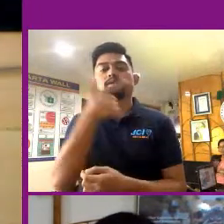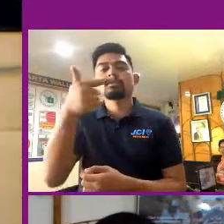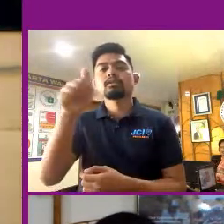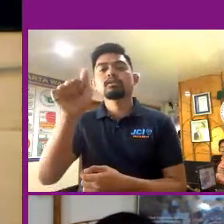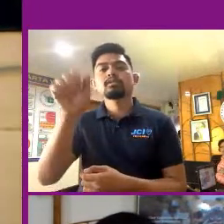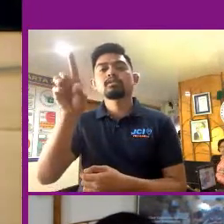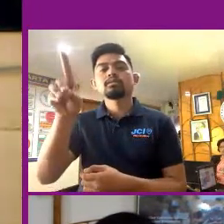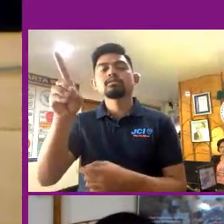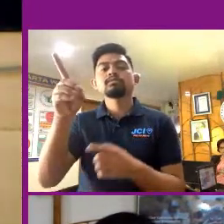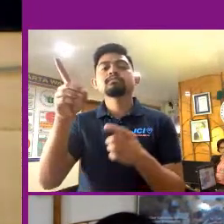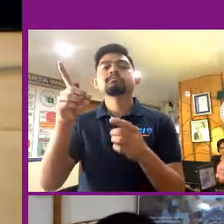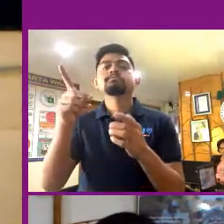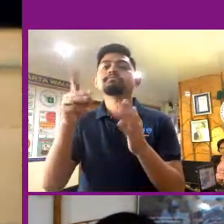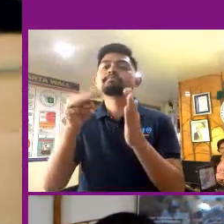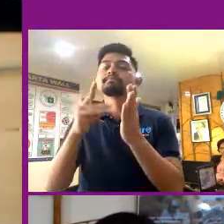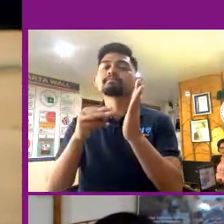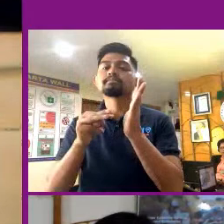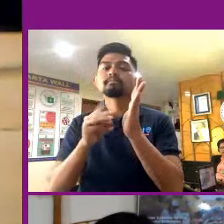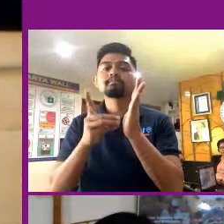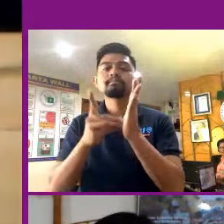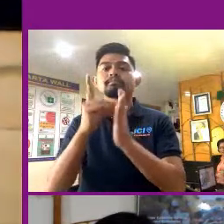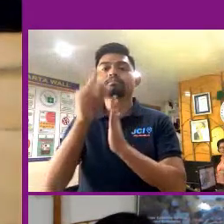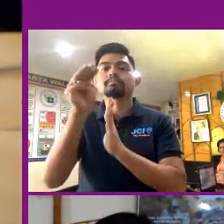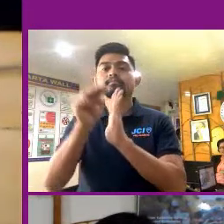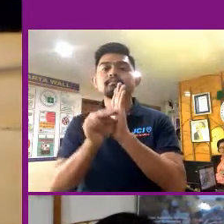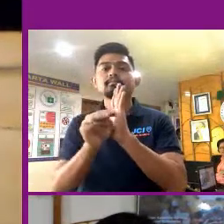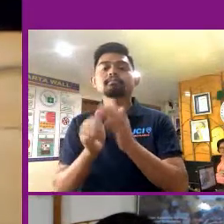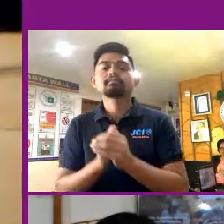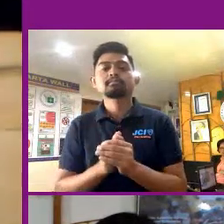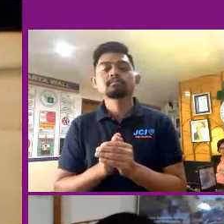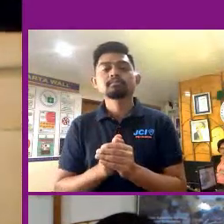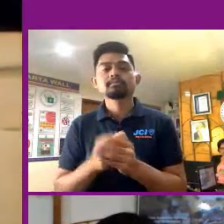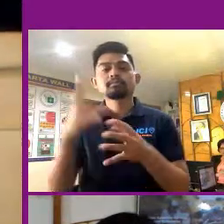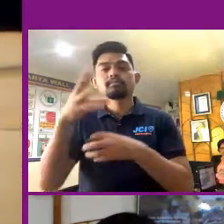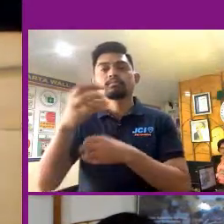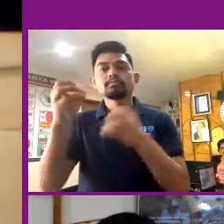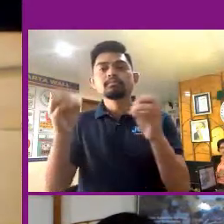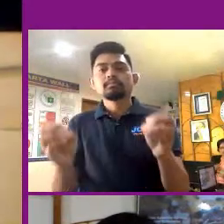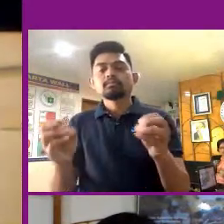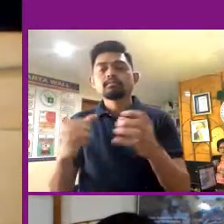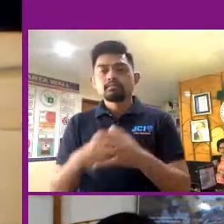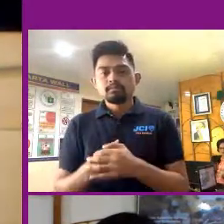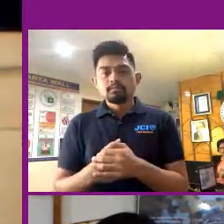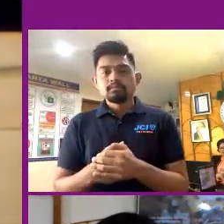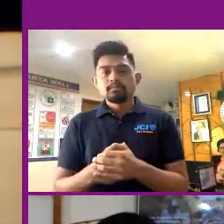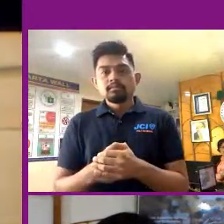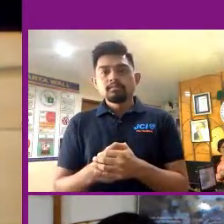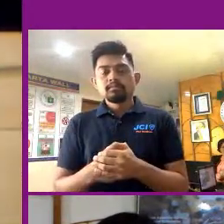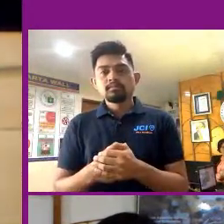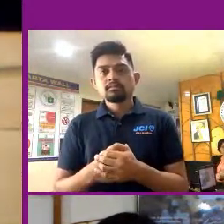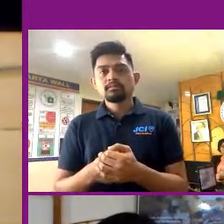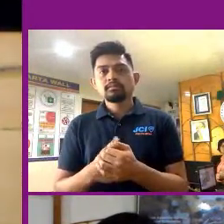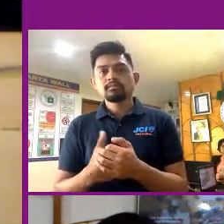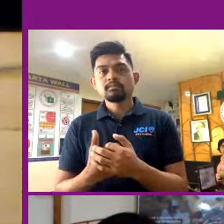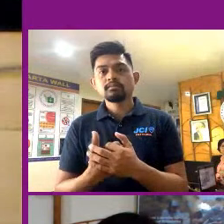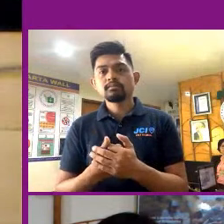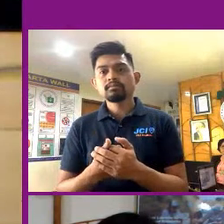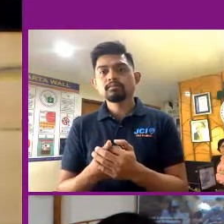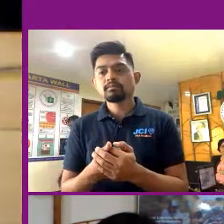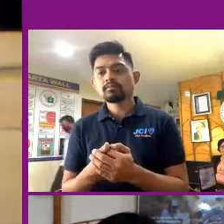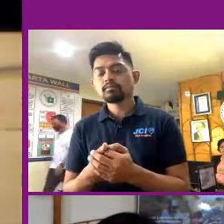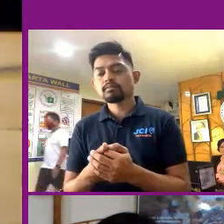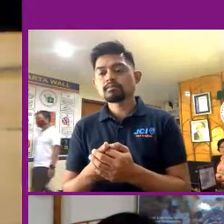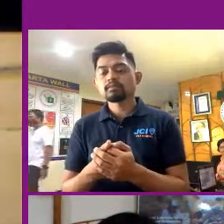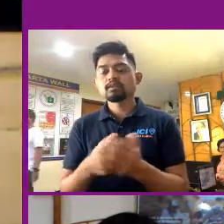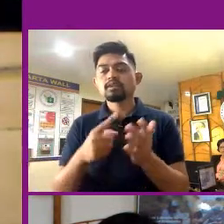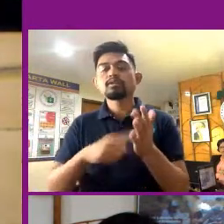God pool sa kanya-kanyang opisina para makita natin kung ano ang additional na pangangailangan, ano